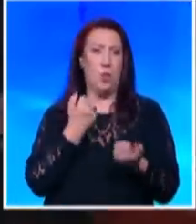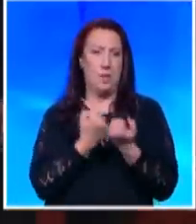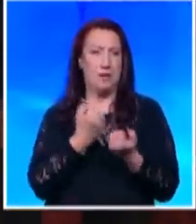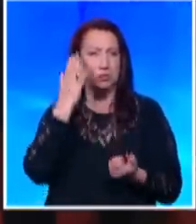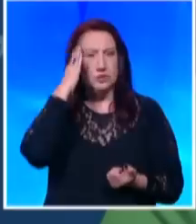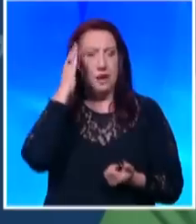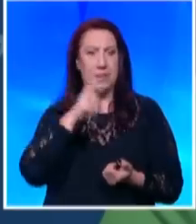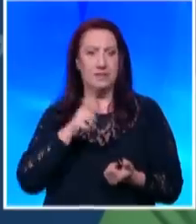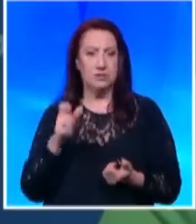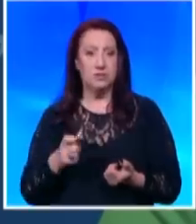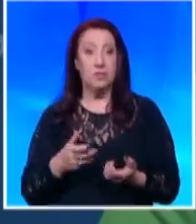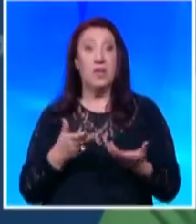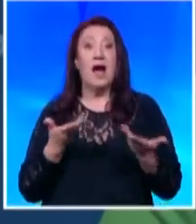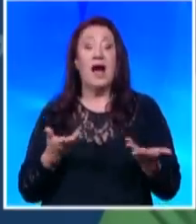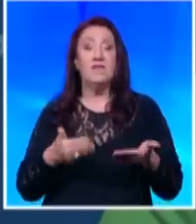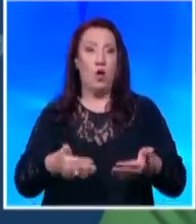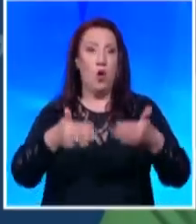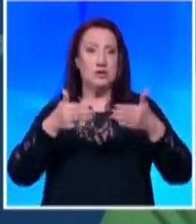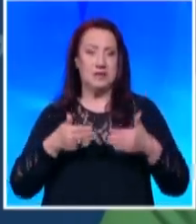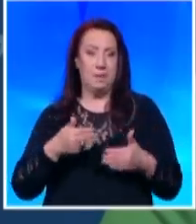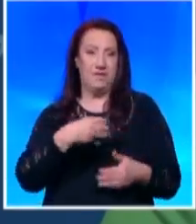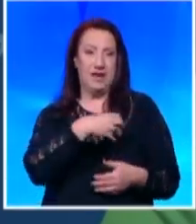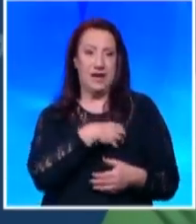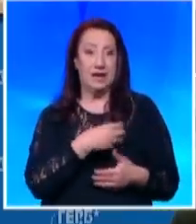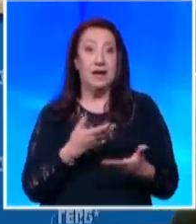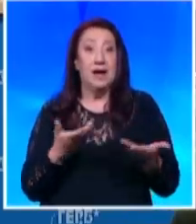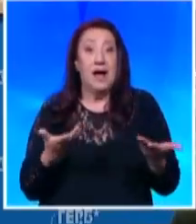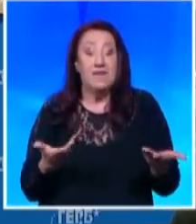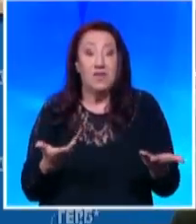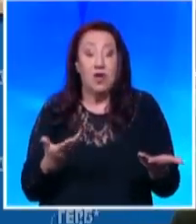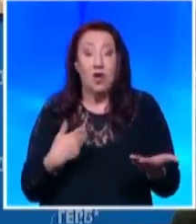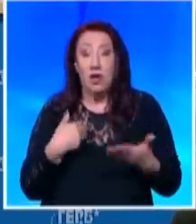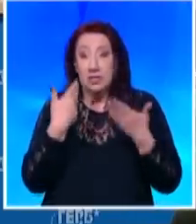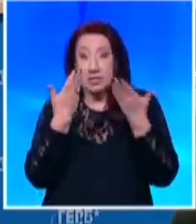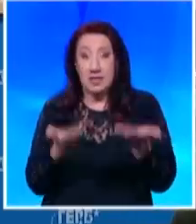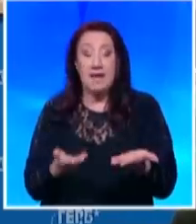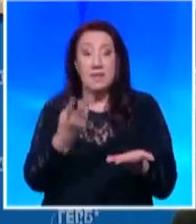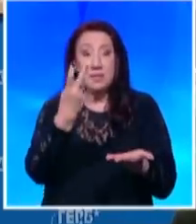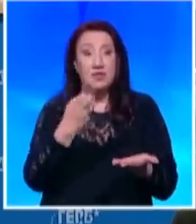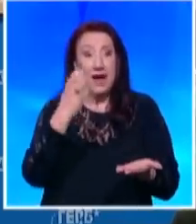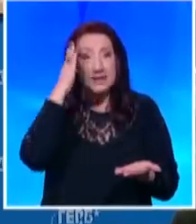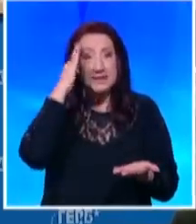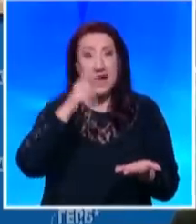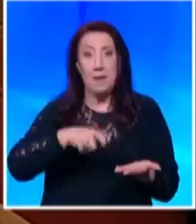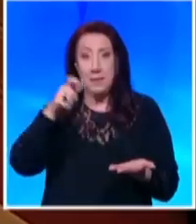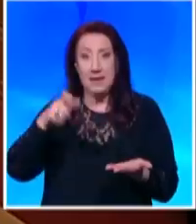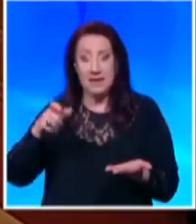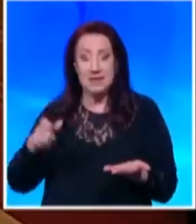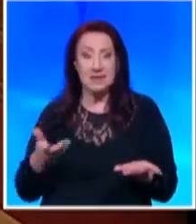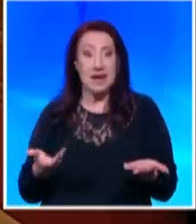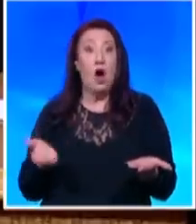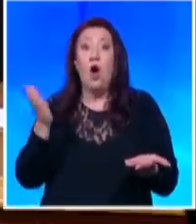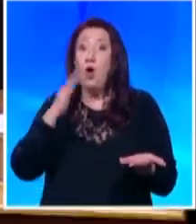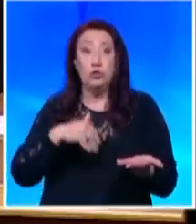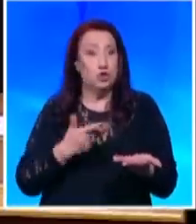ГЕРБ? Какво ще отстъпя? 20 министри отстъпвам, за да договарям имена. Какво да отстъпя? Той не